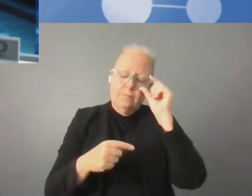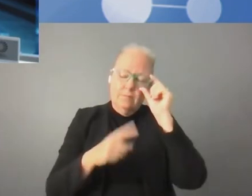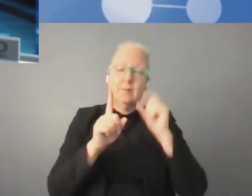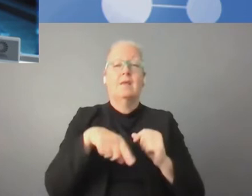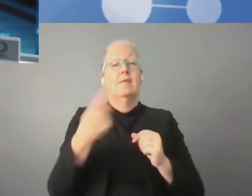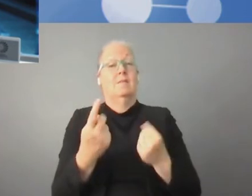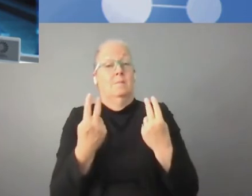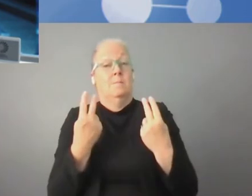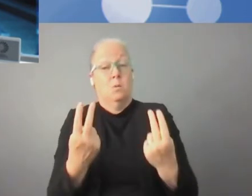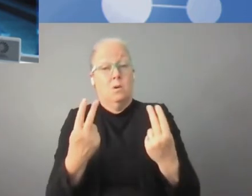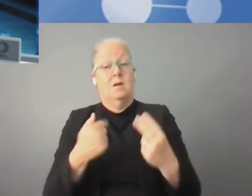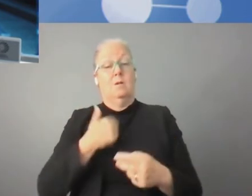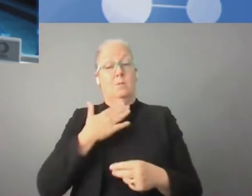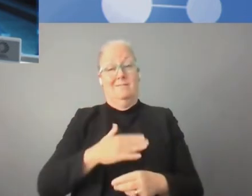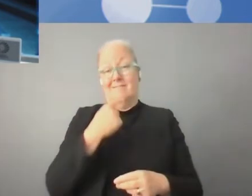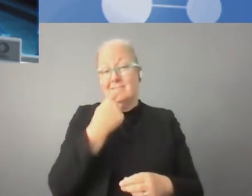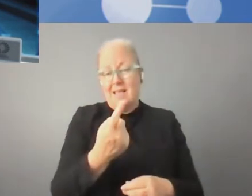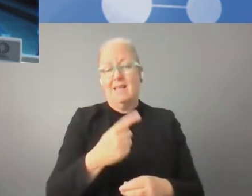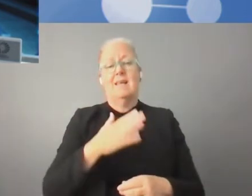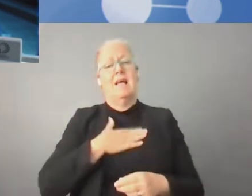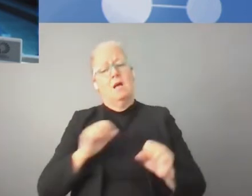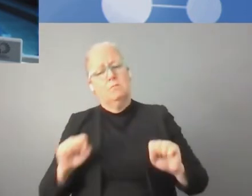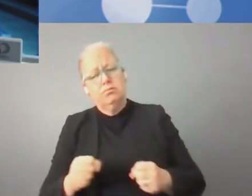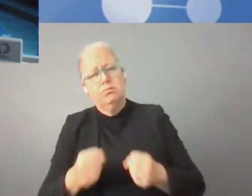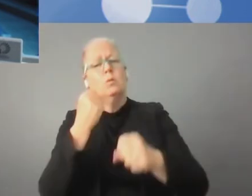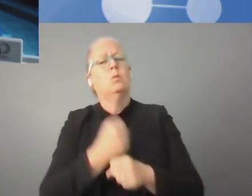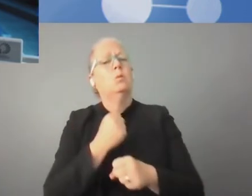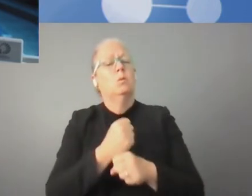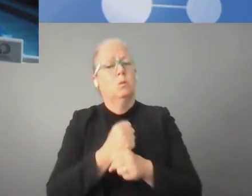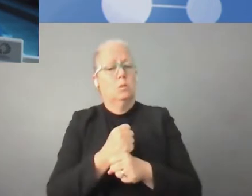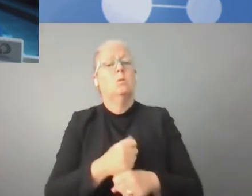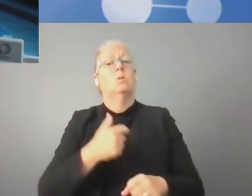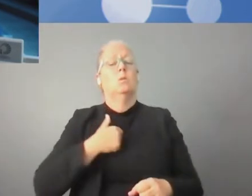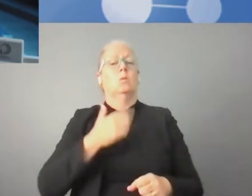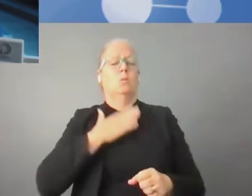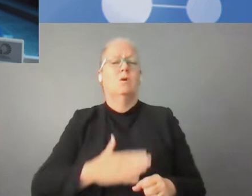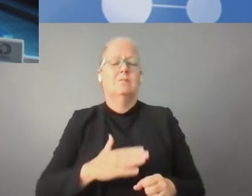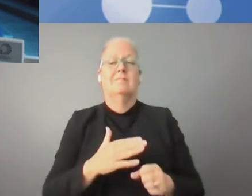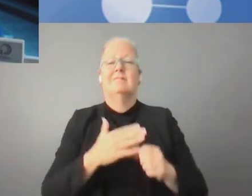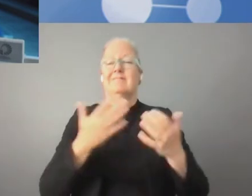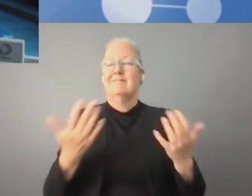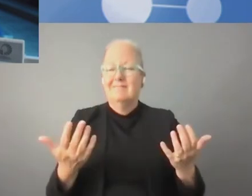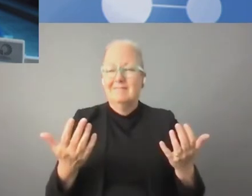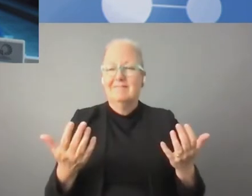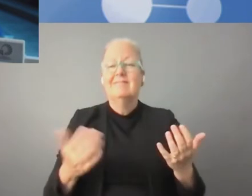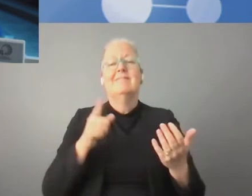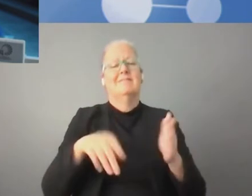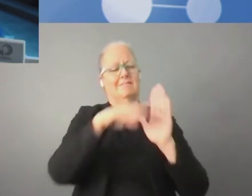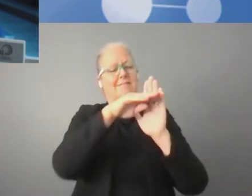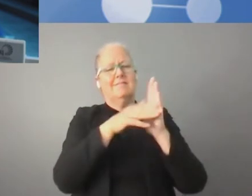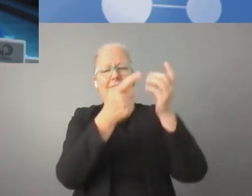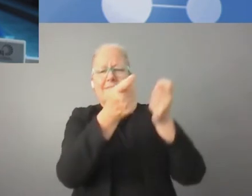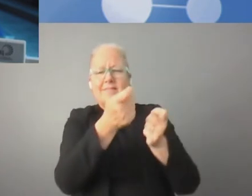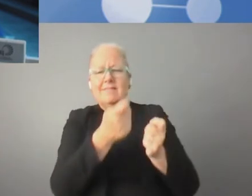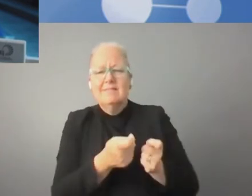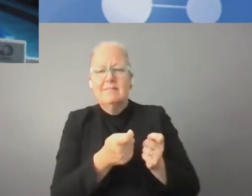的一个共同的态度。通过这个方式，我们对每个用户可以保证